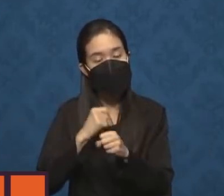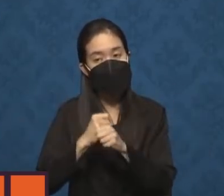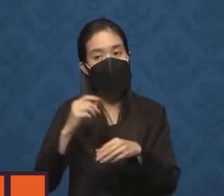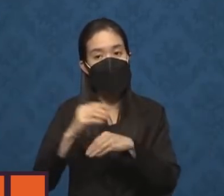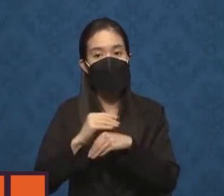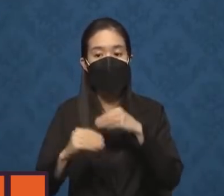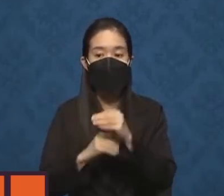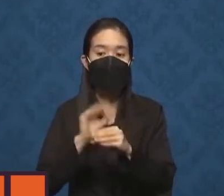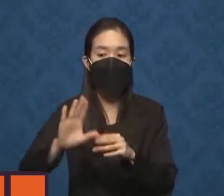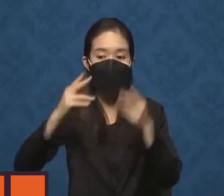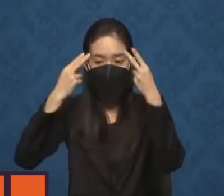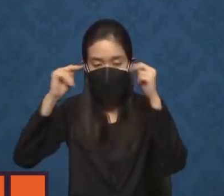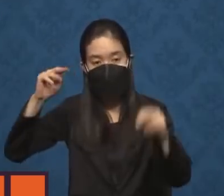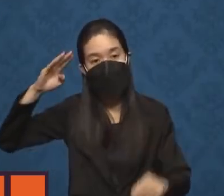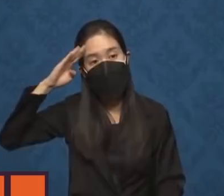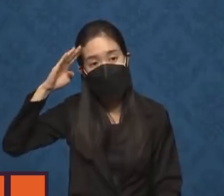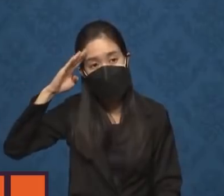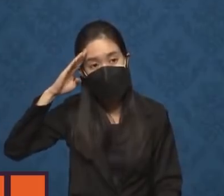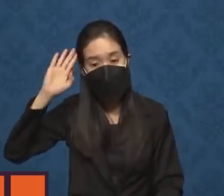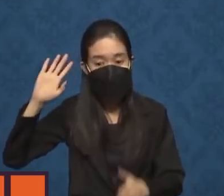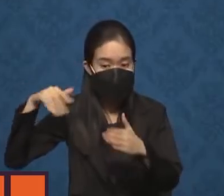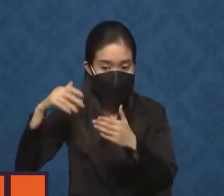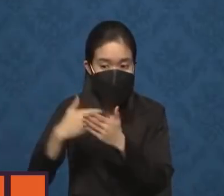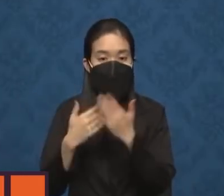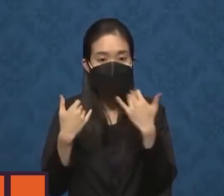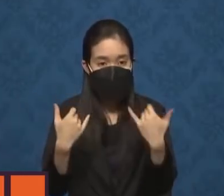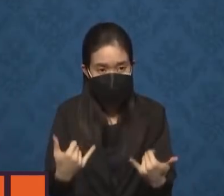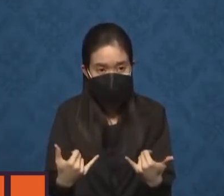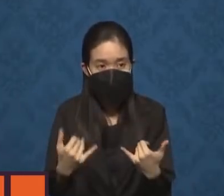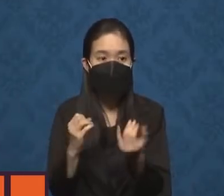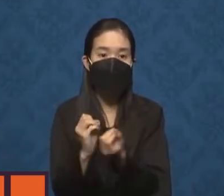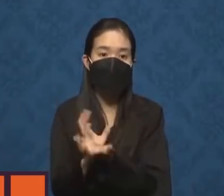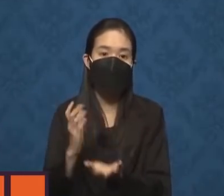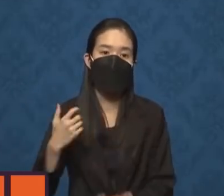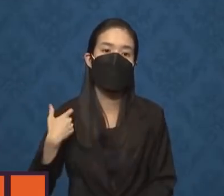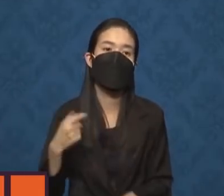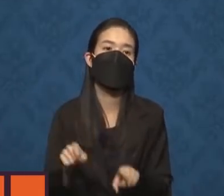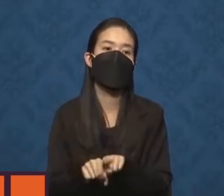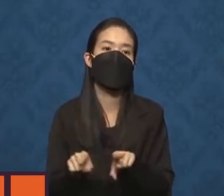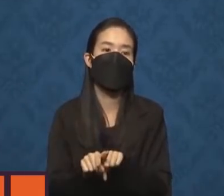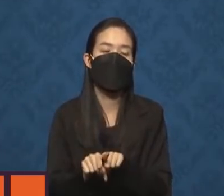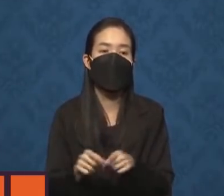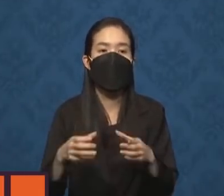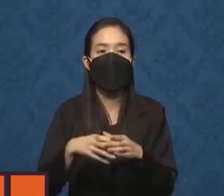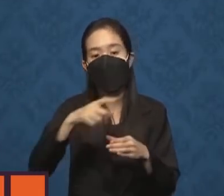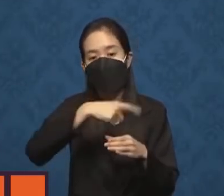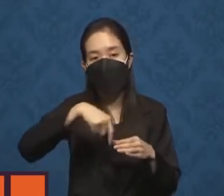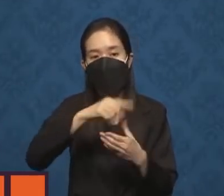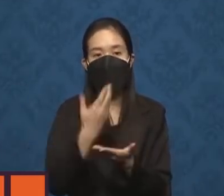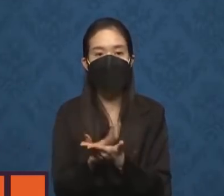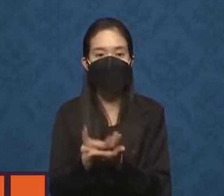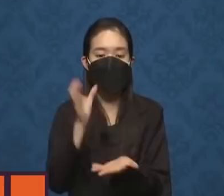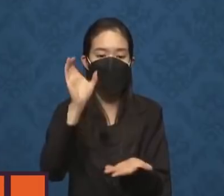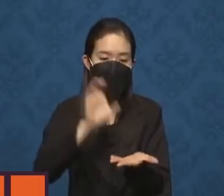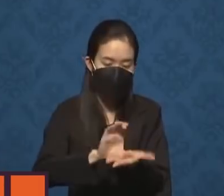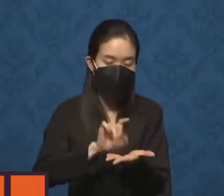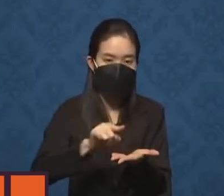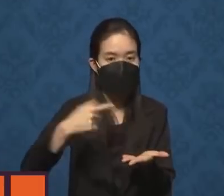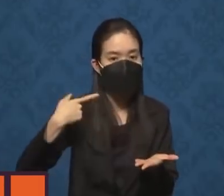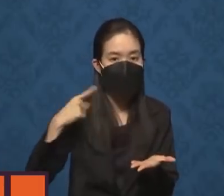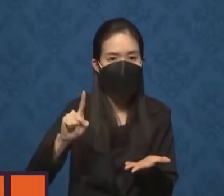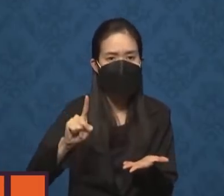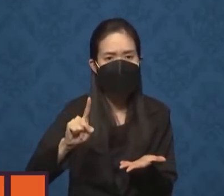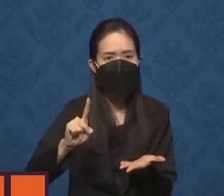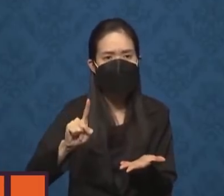คศช&ชต่อเนื่องมาจนถึงปัจจุบันค่ะที่ทำให้ผู้ที่เป็นกลุ่มทุนผู้ได้รับผลประโยชน์เพียง